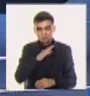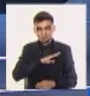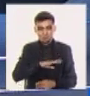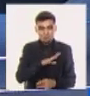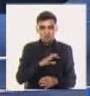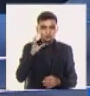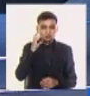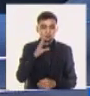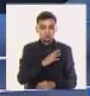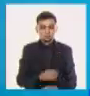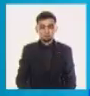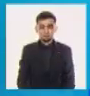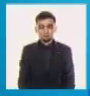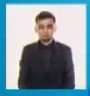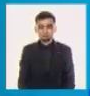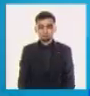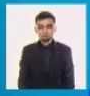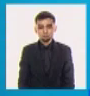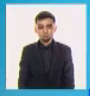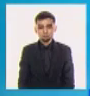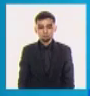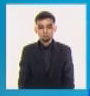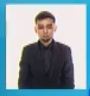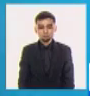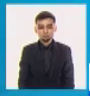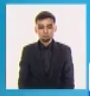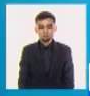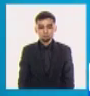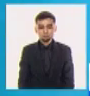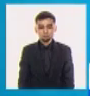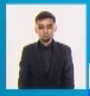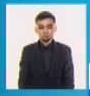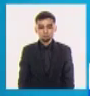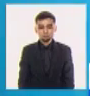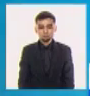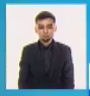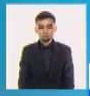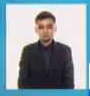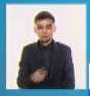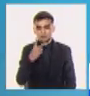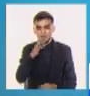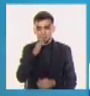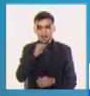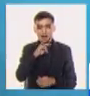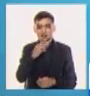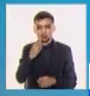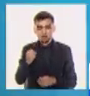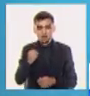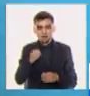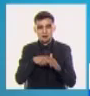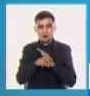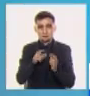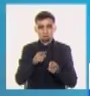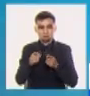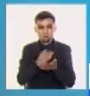наши корреспонденты. Аиша, вот это, вот это. У двухлетней Аиши церебральный паралич.